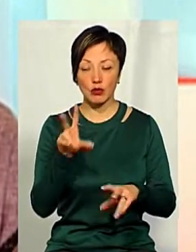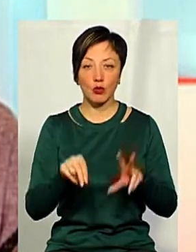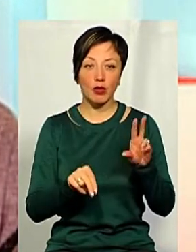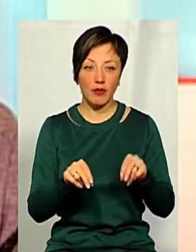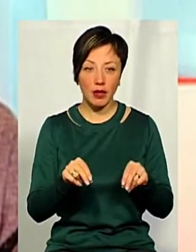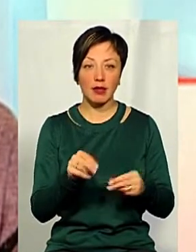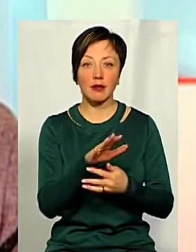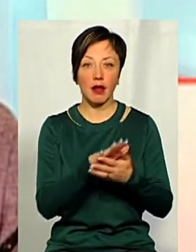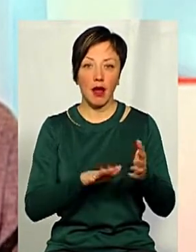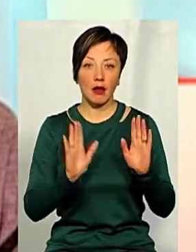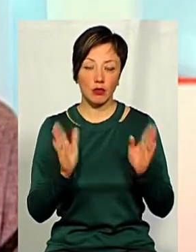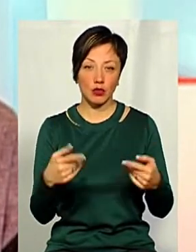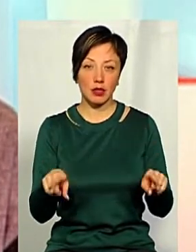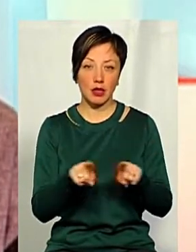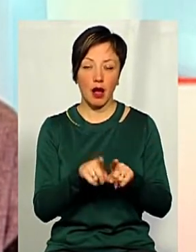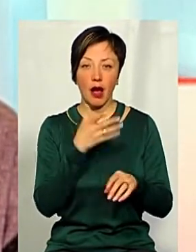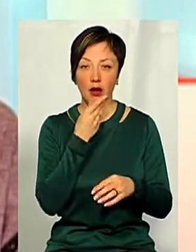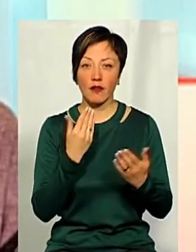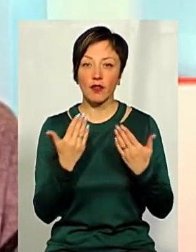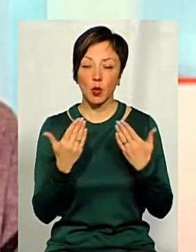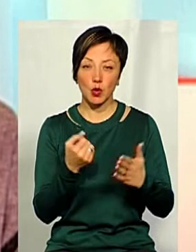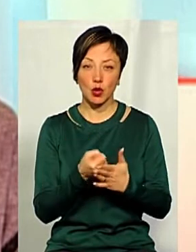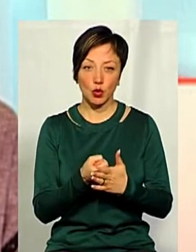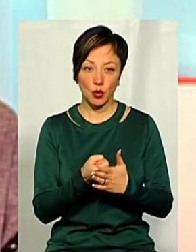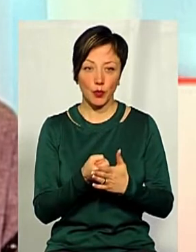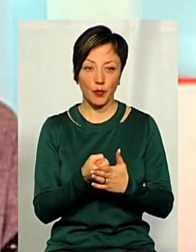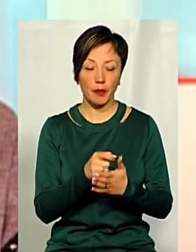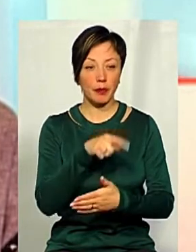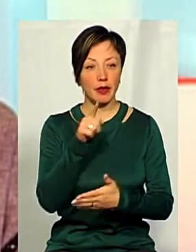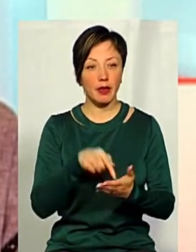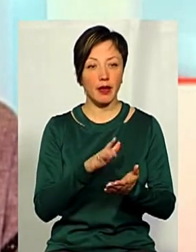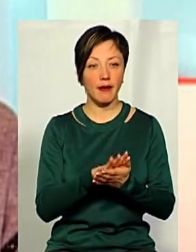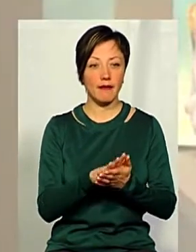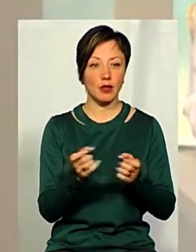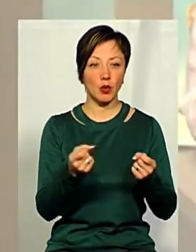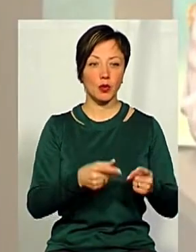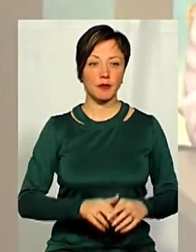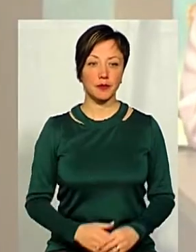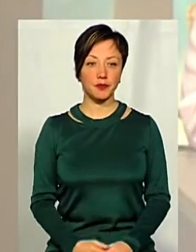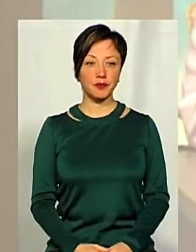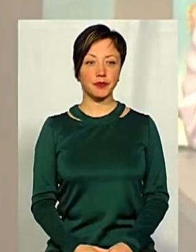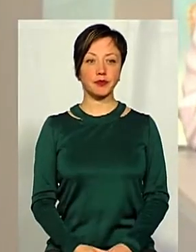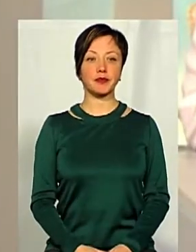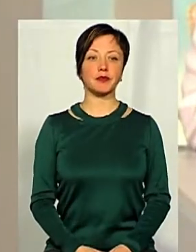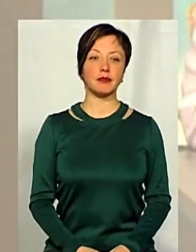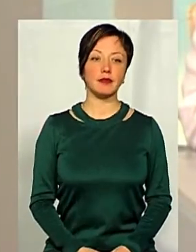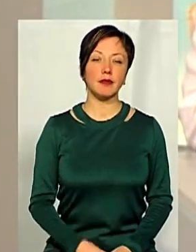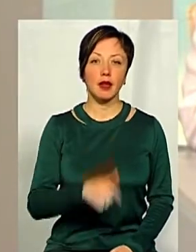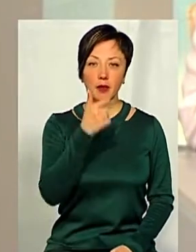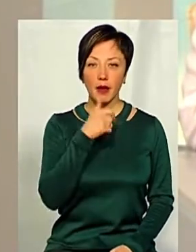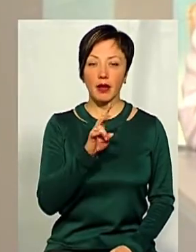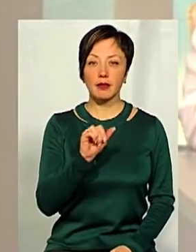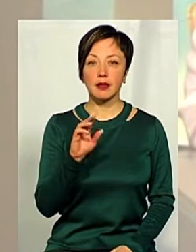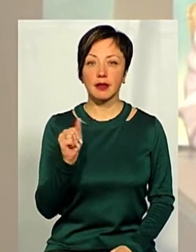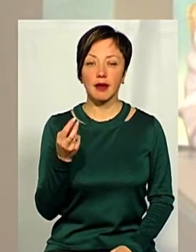хмельничани і далі так будуть гарно відноситися до питання відходів. Пані Наталю, очевидно, що є досвід,